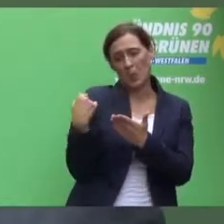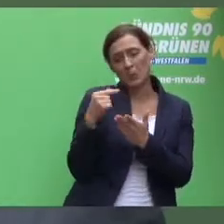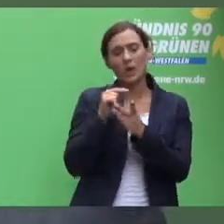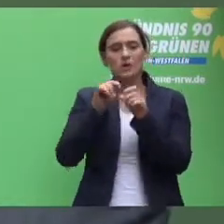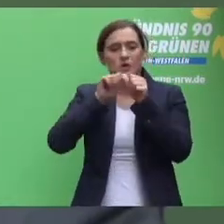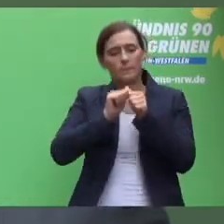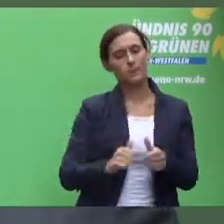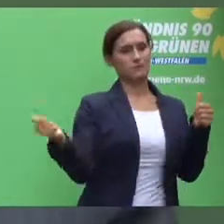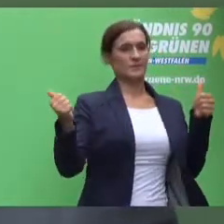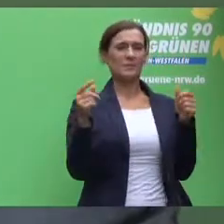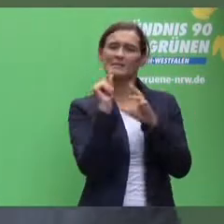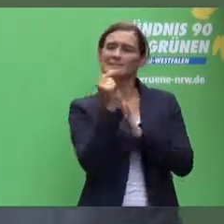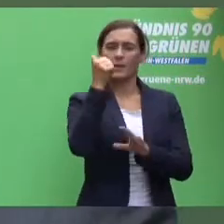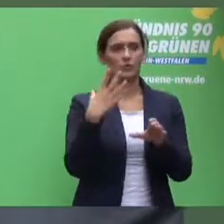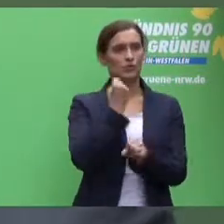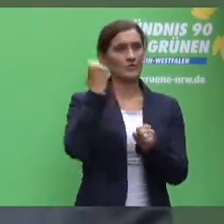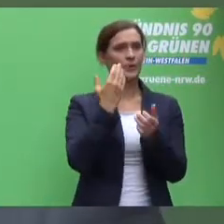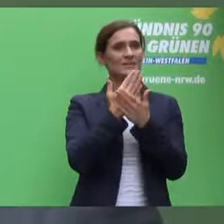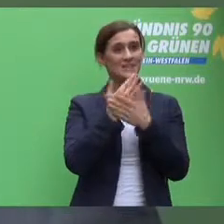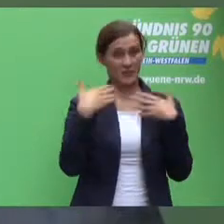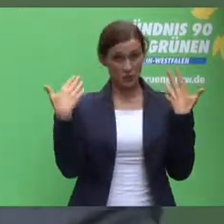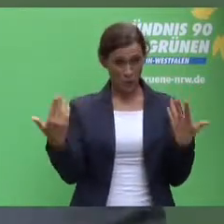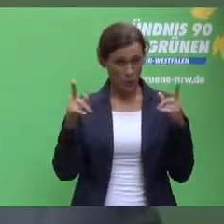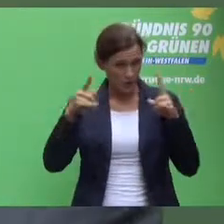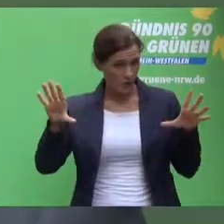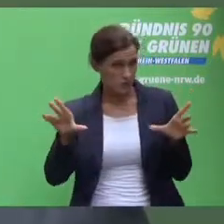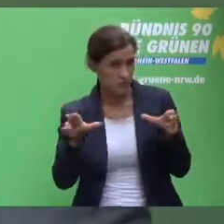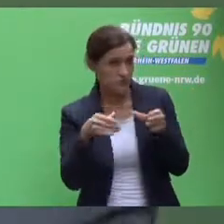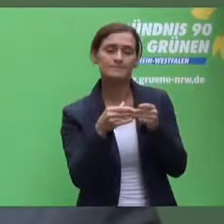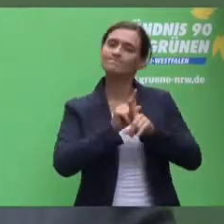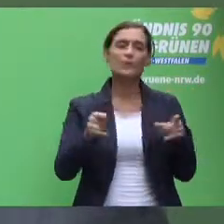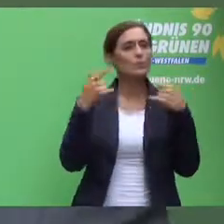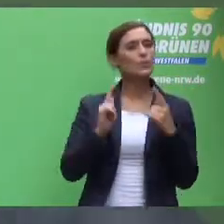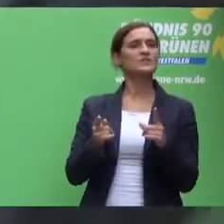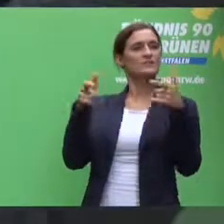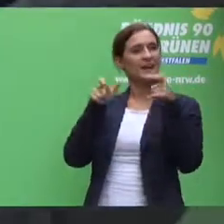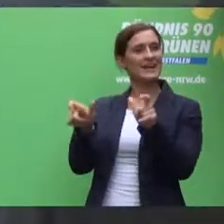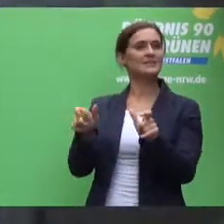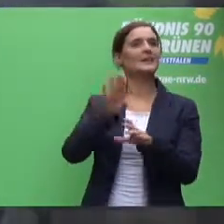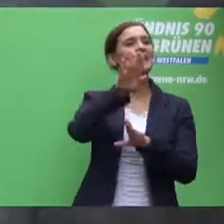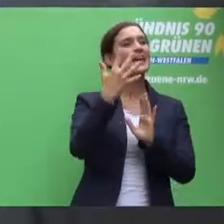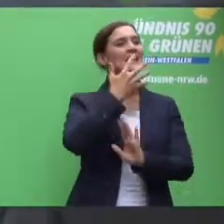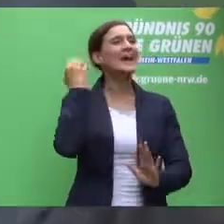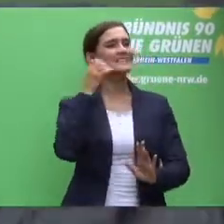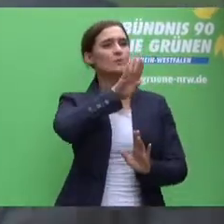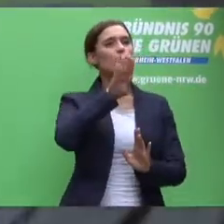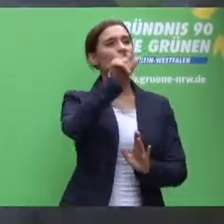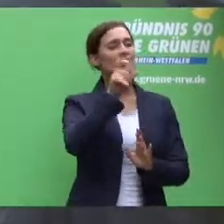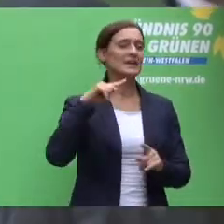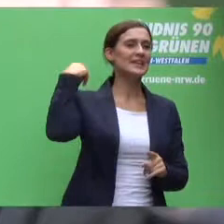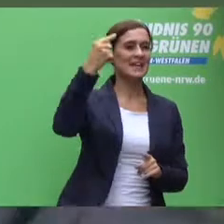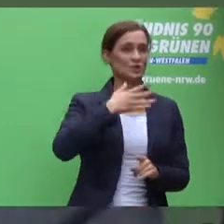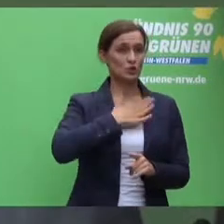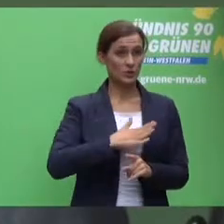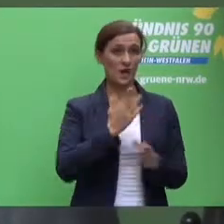Ich finde, da wächst mehr zusammen, als zusammengehört. Wir müssen verhindern, dass Bouffier in Hessen am nächsten Sonntag wieder eine